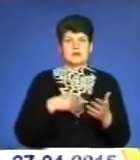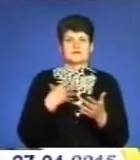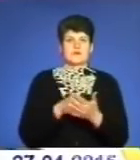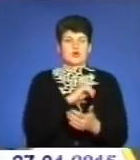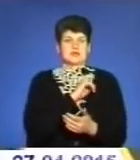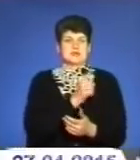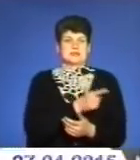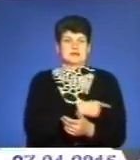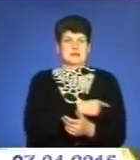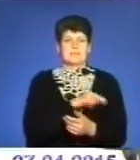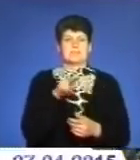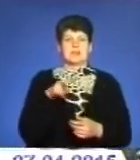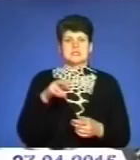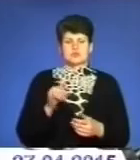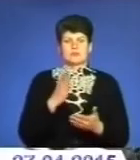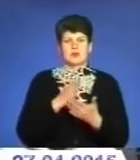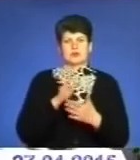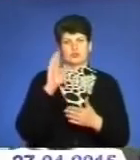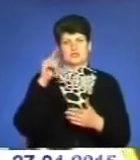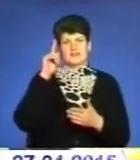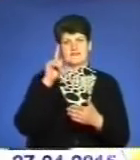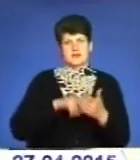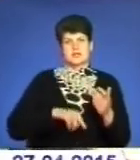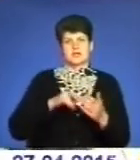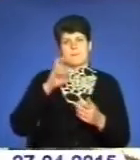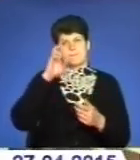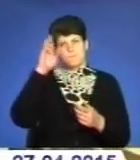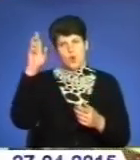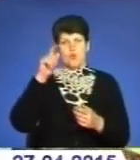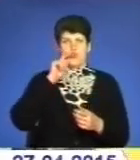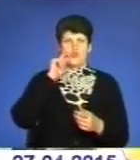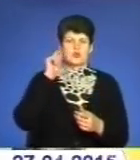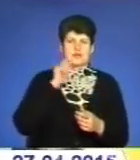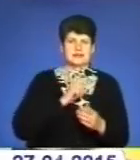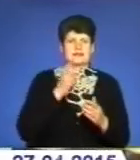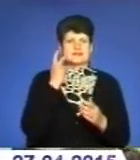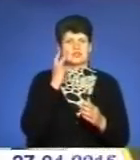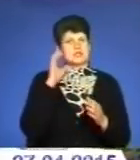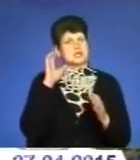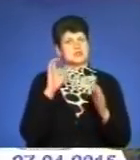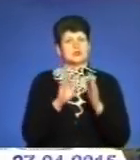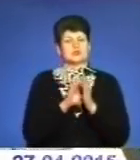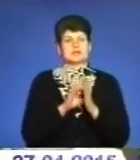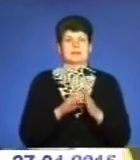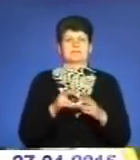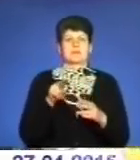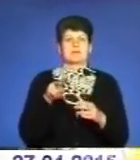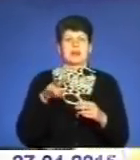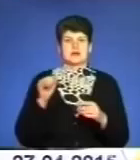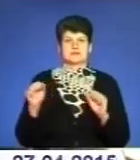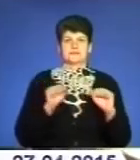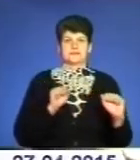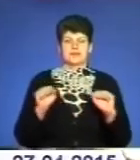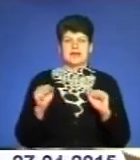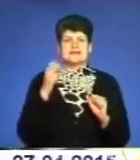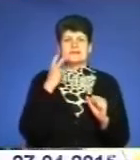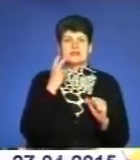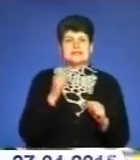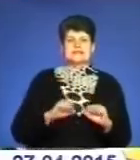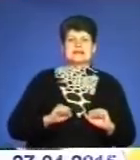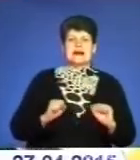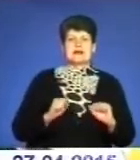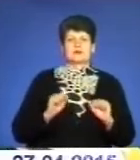вірі відбувалися всі ті заходи, дуже часто всупереч якимось обставинам. І оцієї віри, власне, треба побажати всім